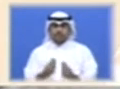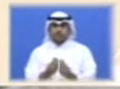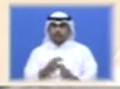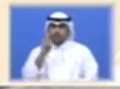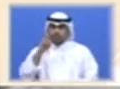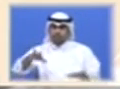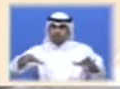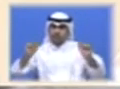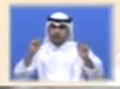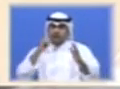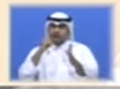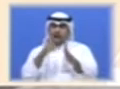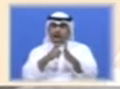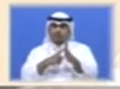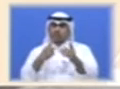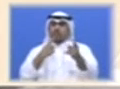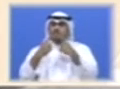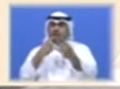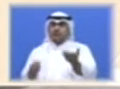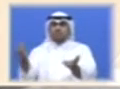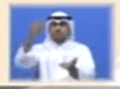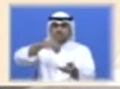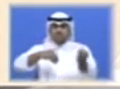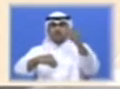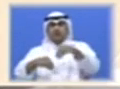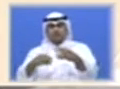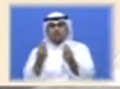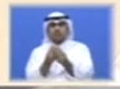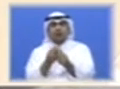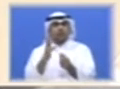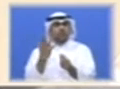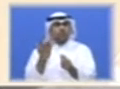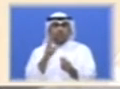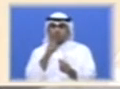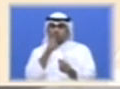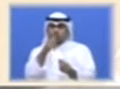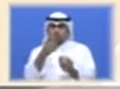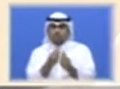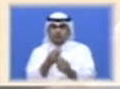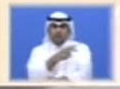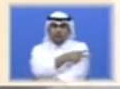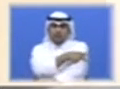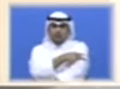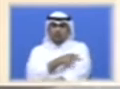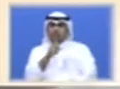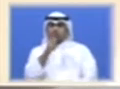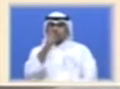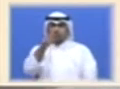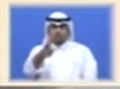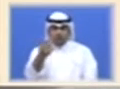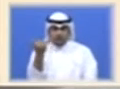نستخلص المقترحات المقدمة من السادة الزملاء في أعضاء اللجنة،